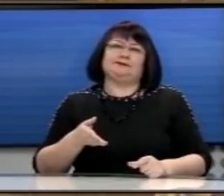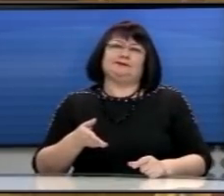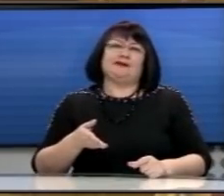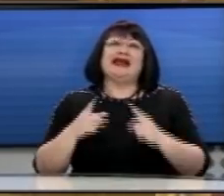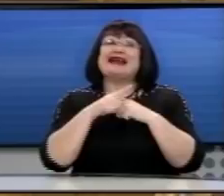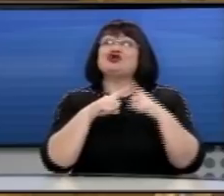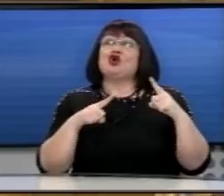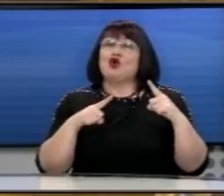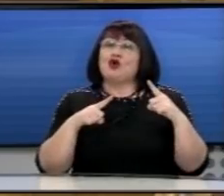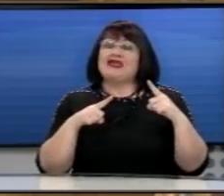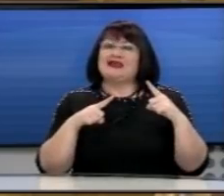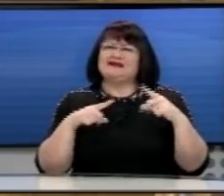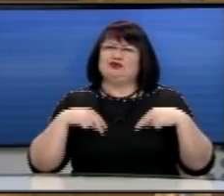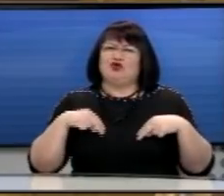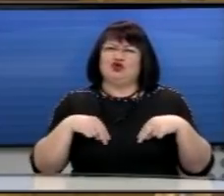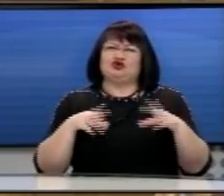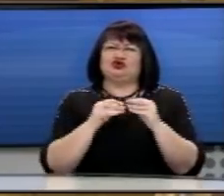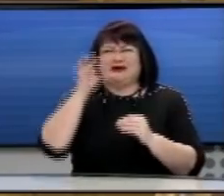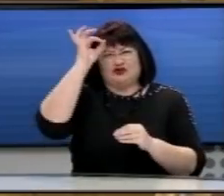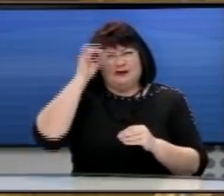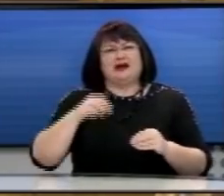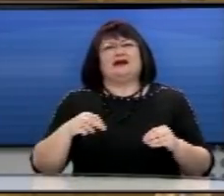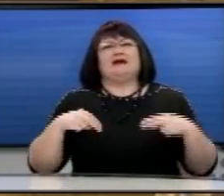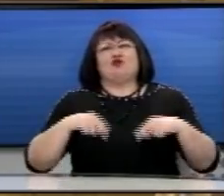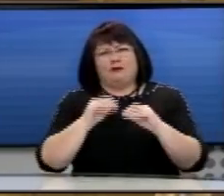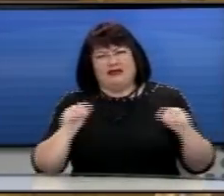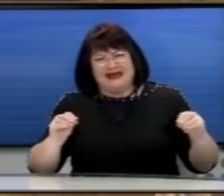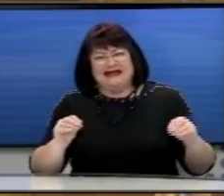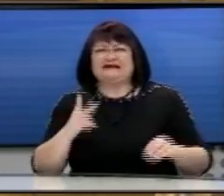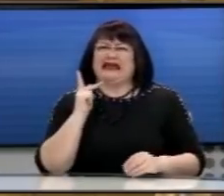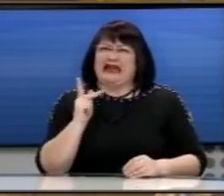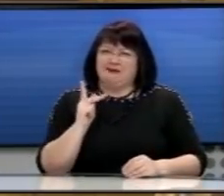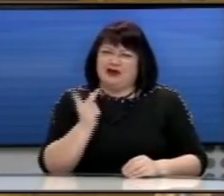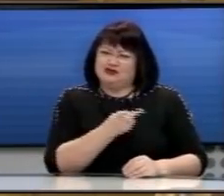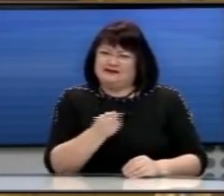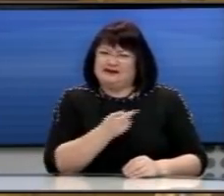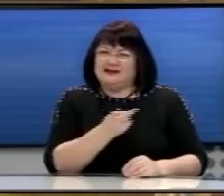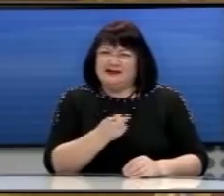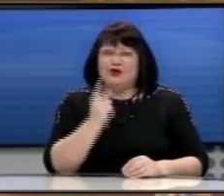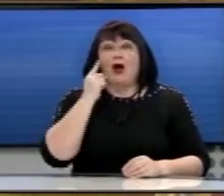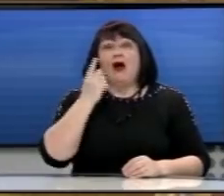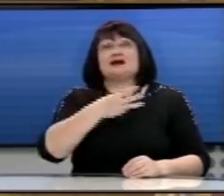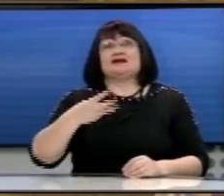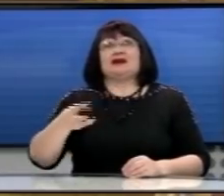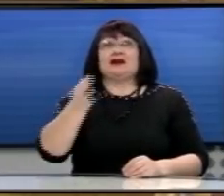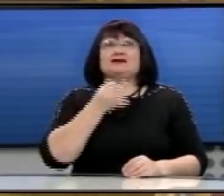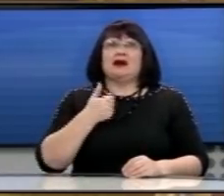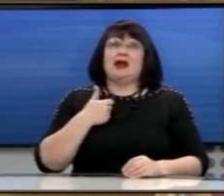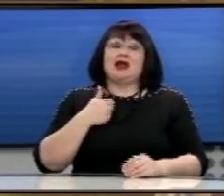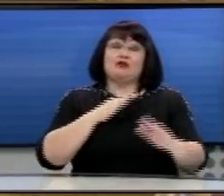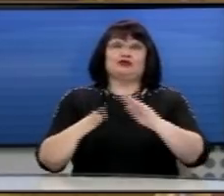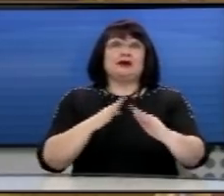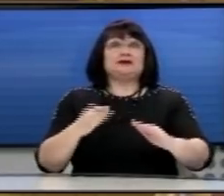κύριο Χρυσοχοΐδη και την κυρία Κεραμέως η ευκαιρία να παρουσιάζεστε και σαν υπερασπιστές των αγώνων